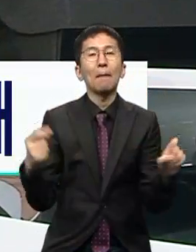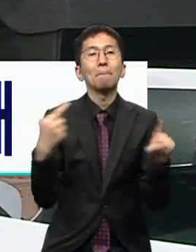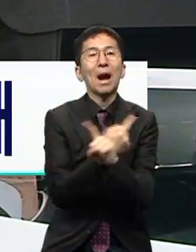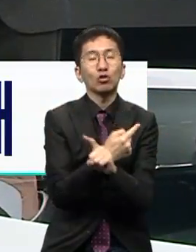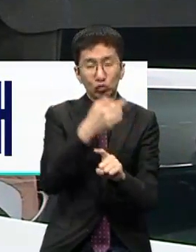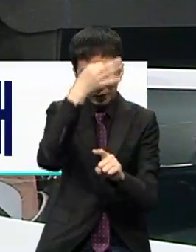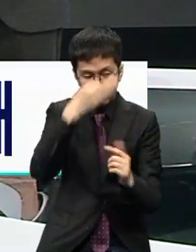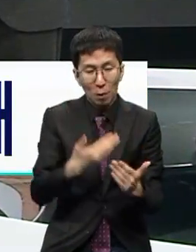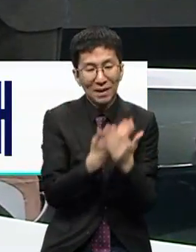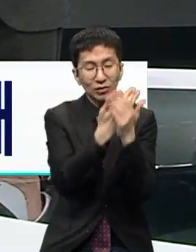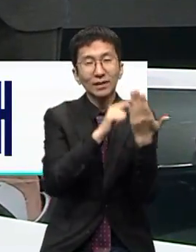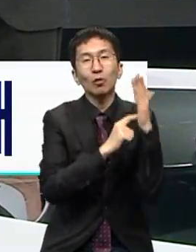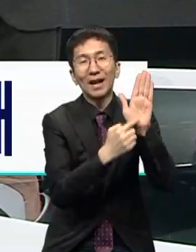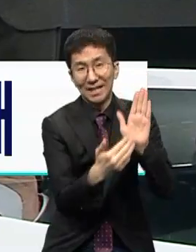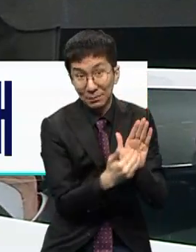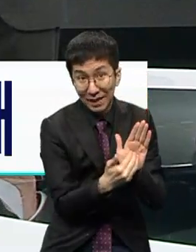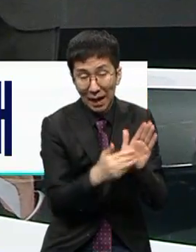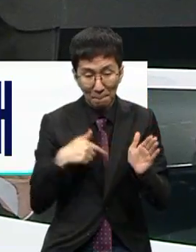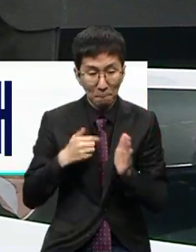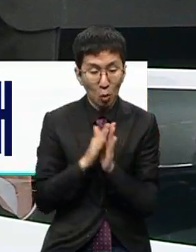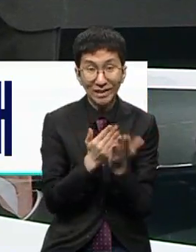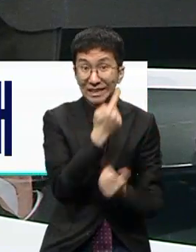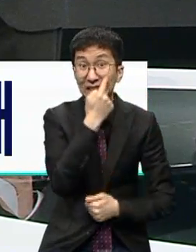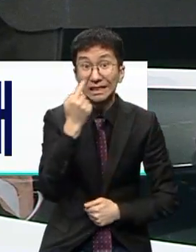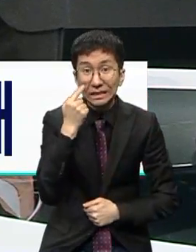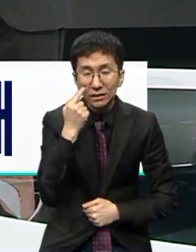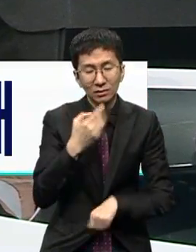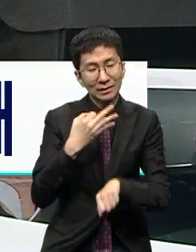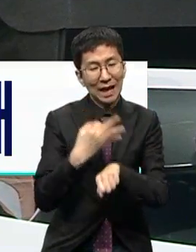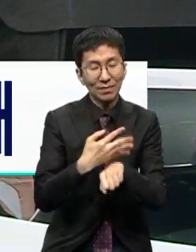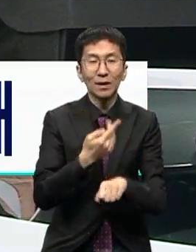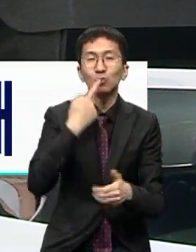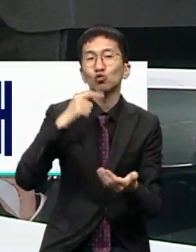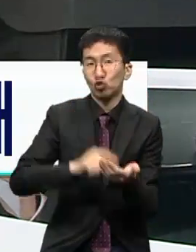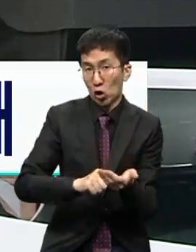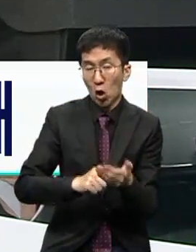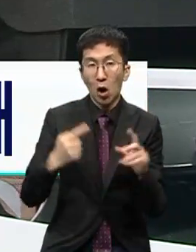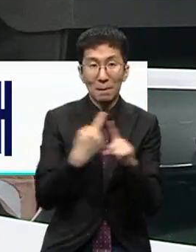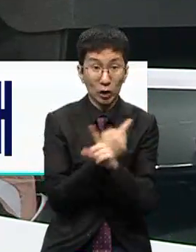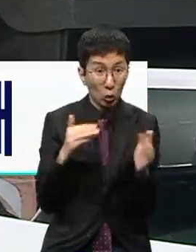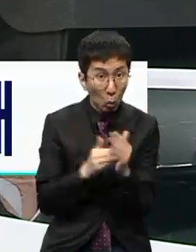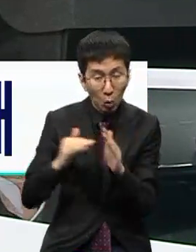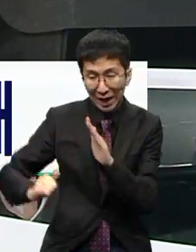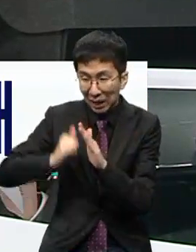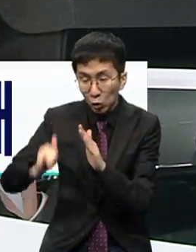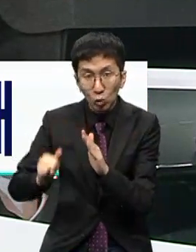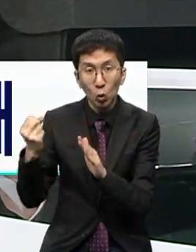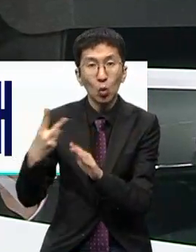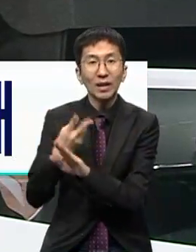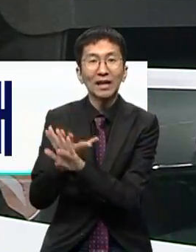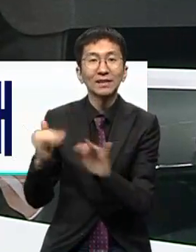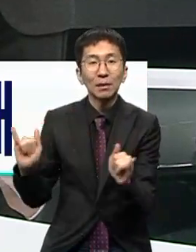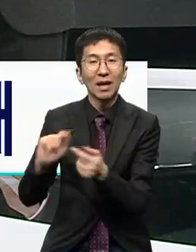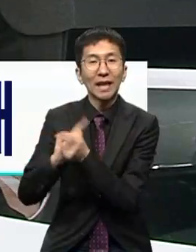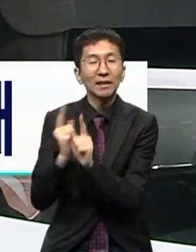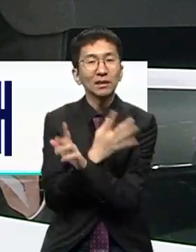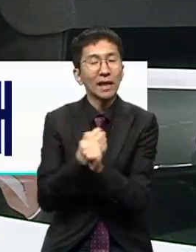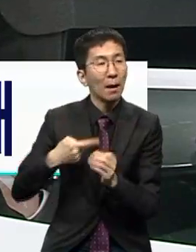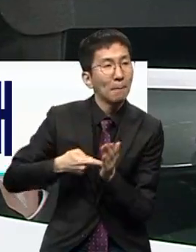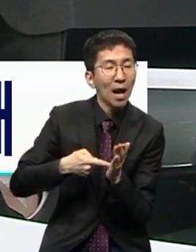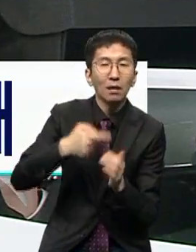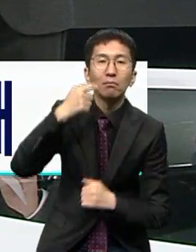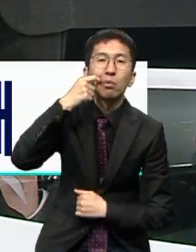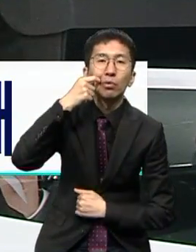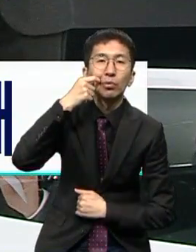고 밝혔습니다 본인인증 이전보다 더 간편해 줬고 또 가족이나 다른 사람이 대신 예약할 수